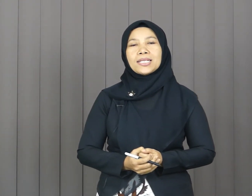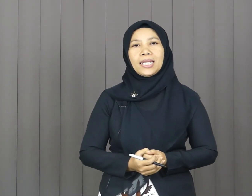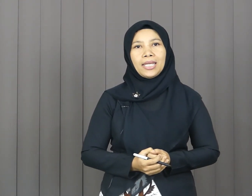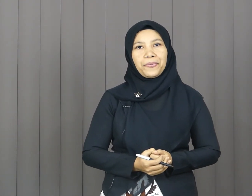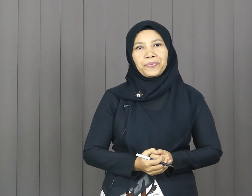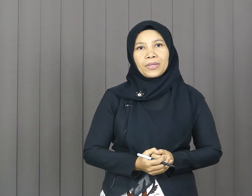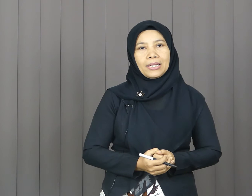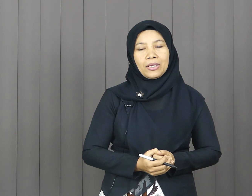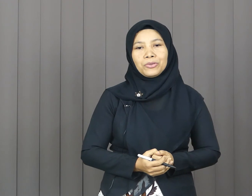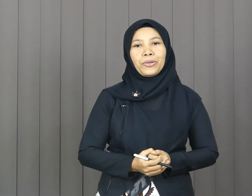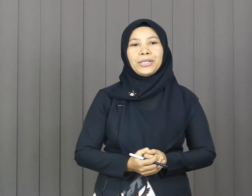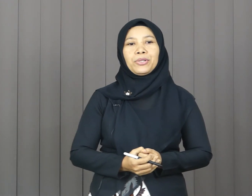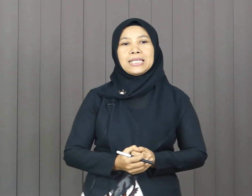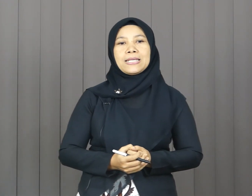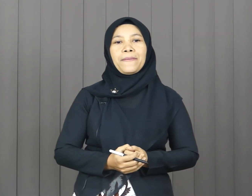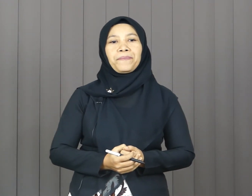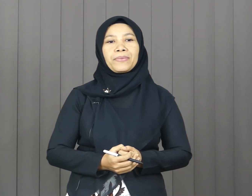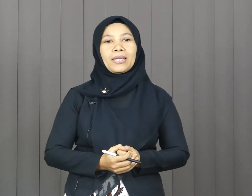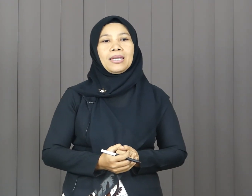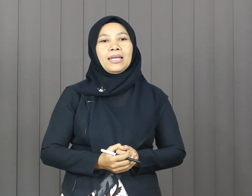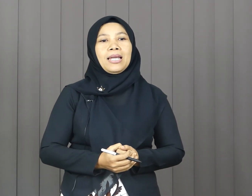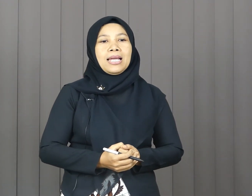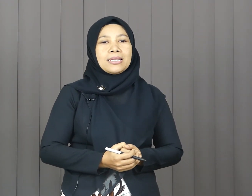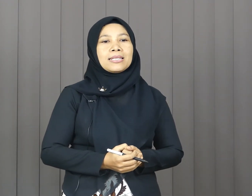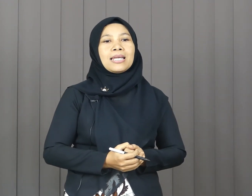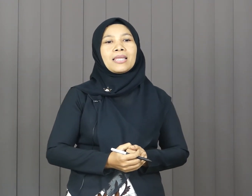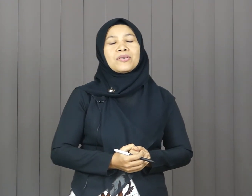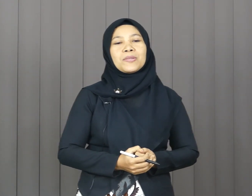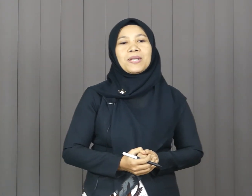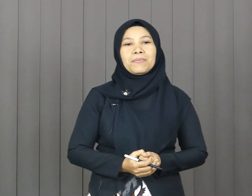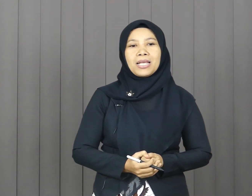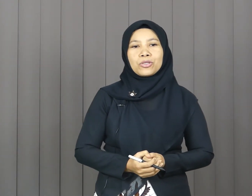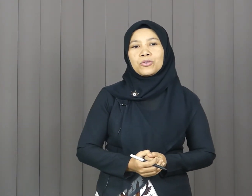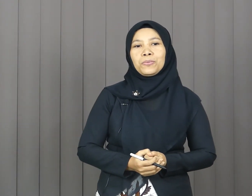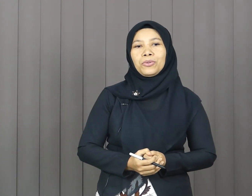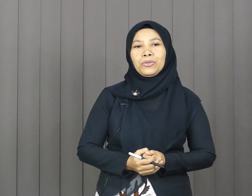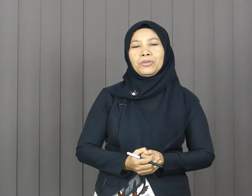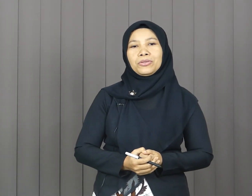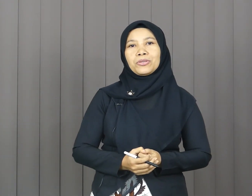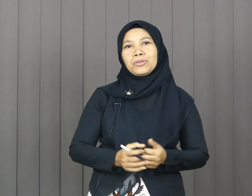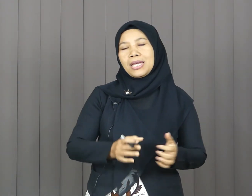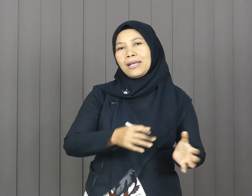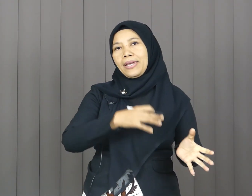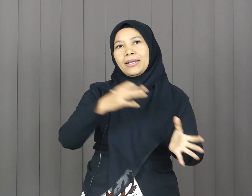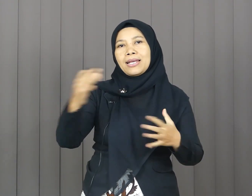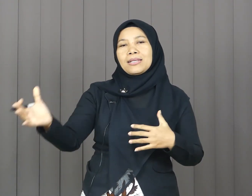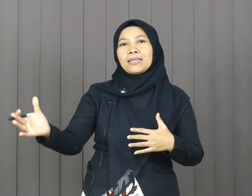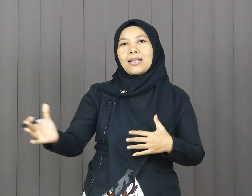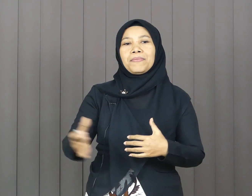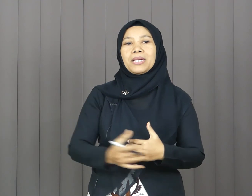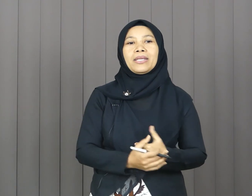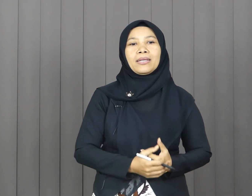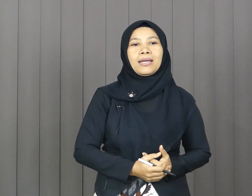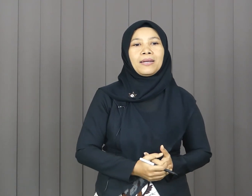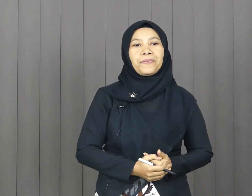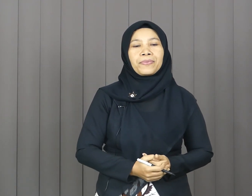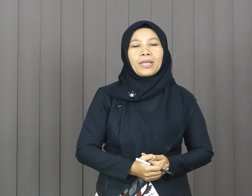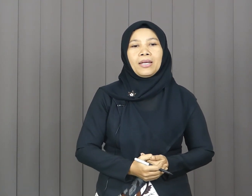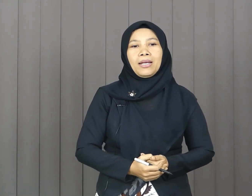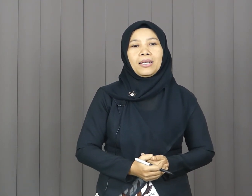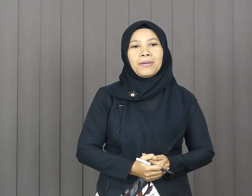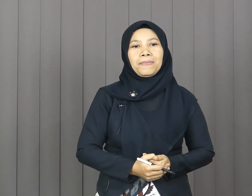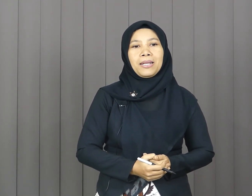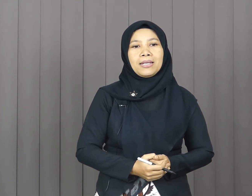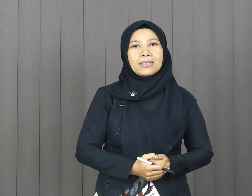luar negeri untuk Indonesia. Sejak tahun 1970, sudah era setelah merdeka